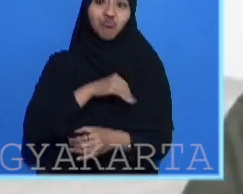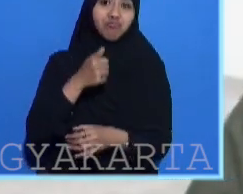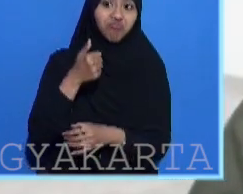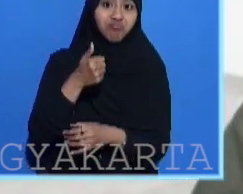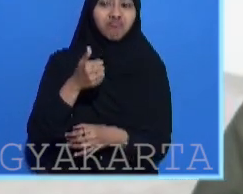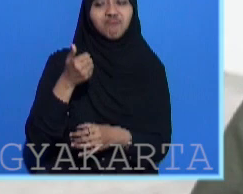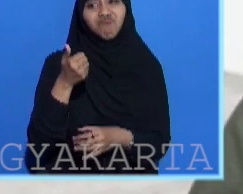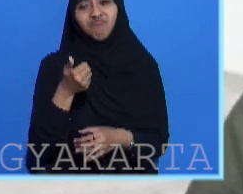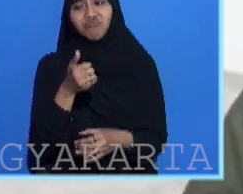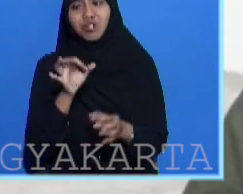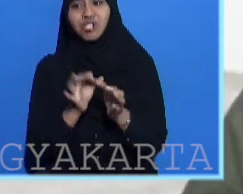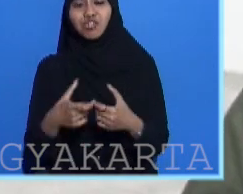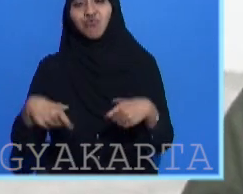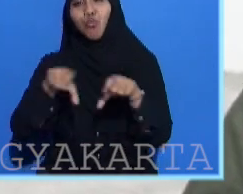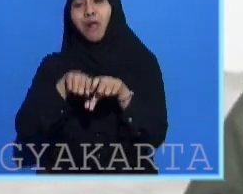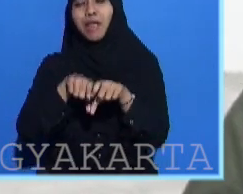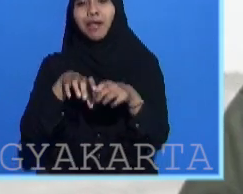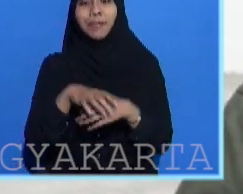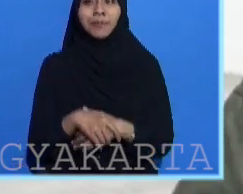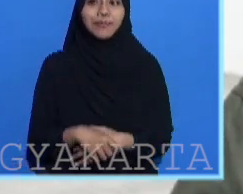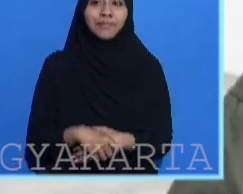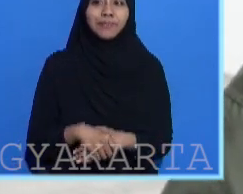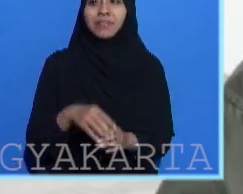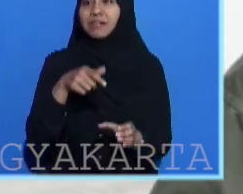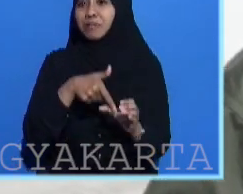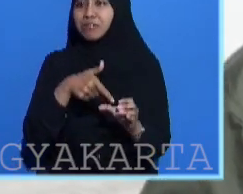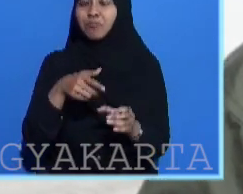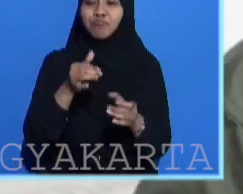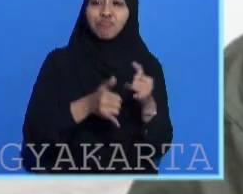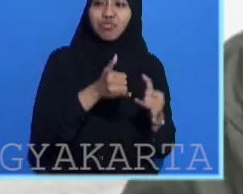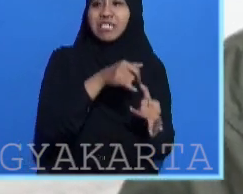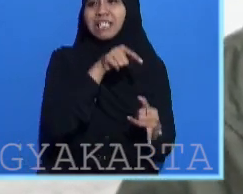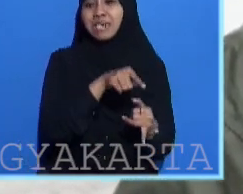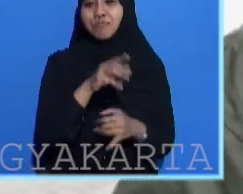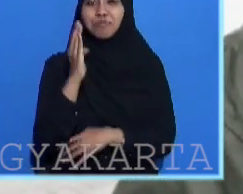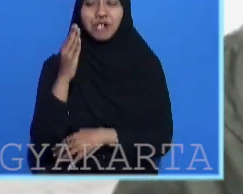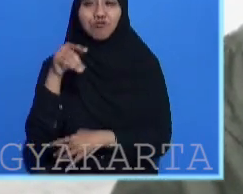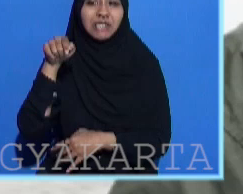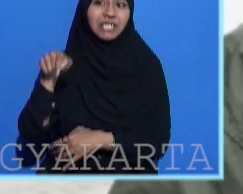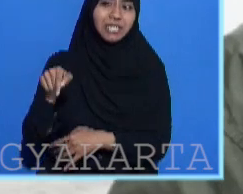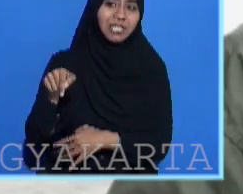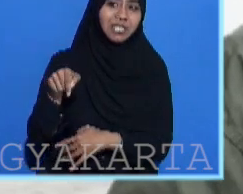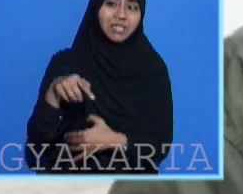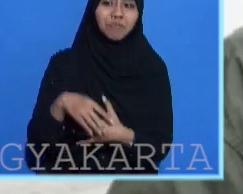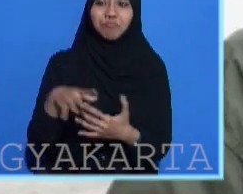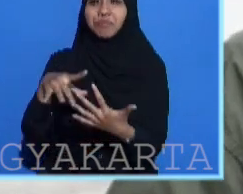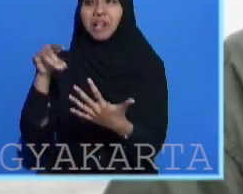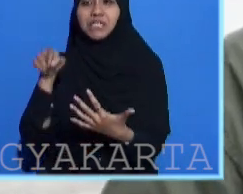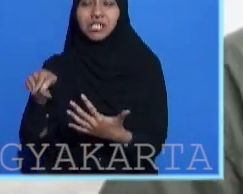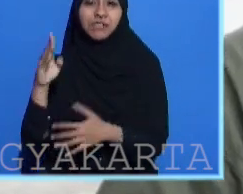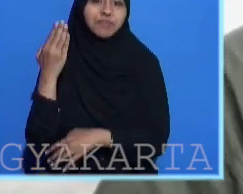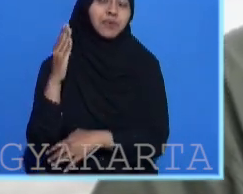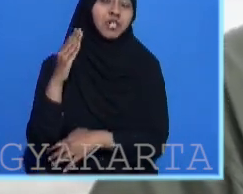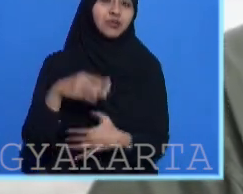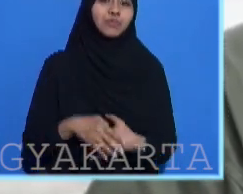dan apa dibanding daripada pertalite dominannya ke pertamaxnya jadi